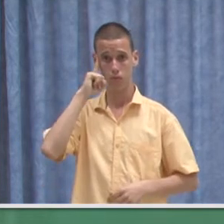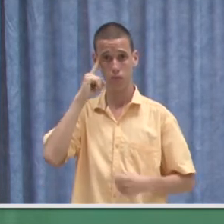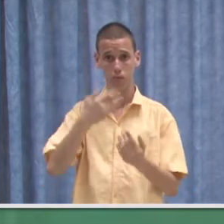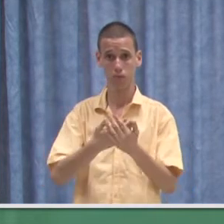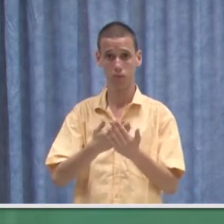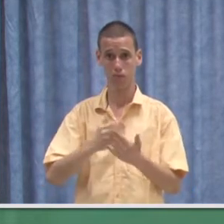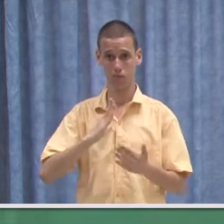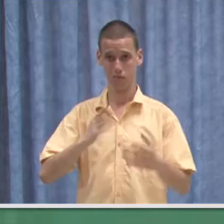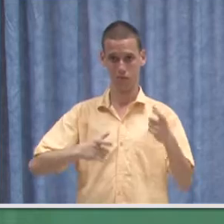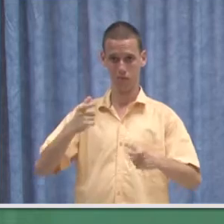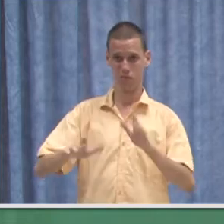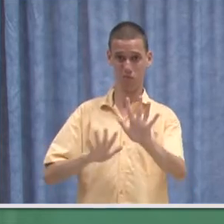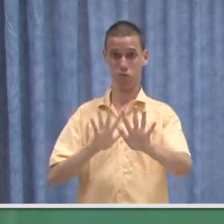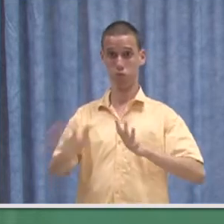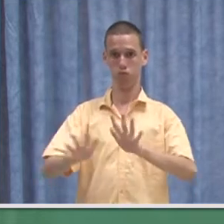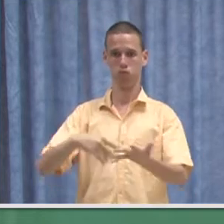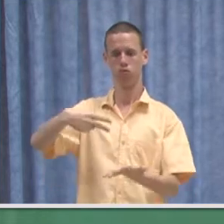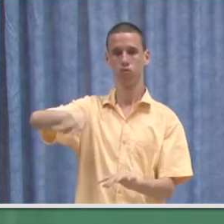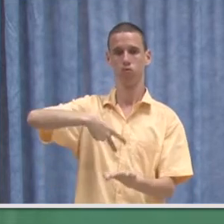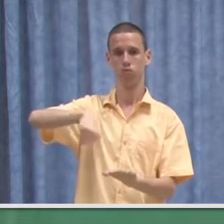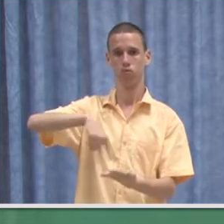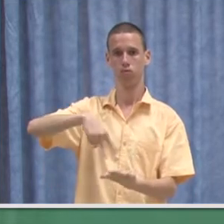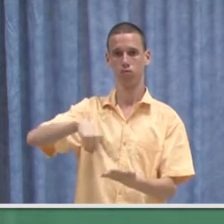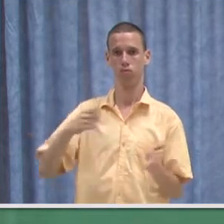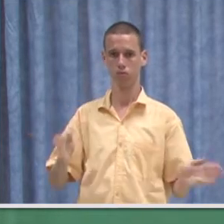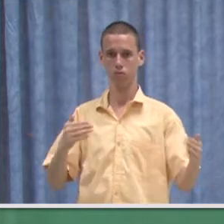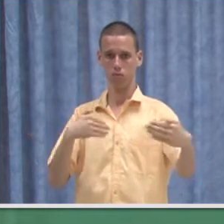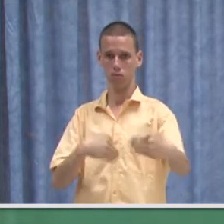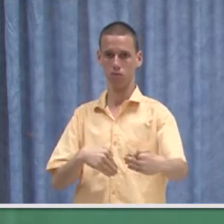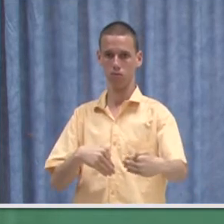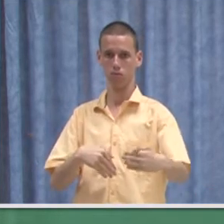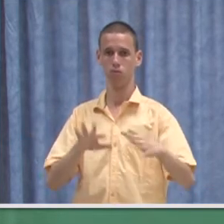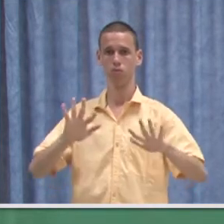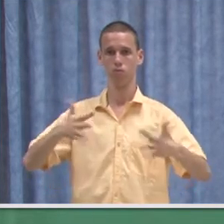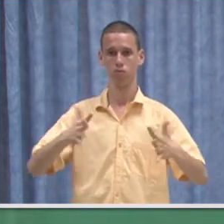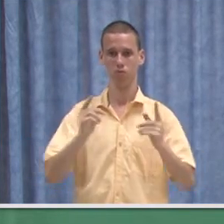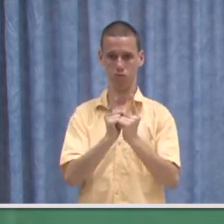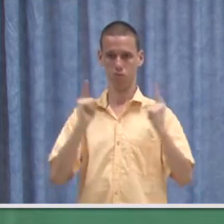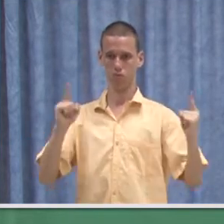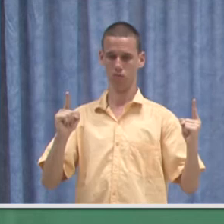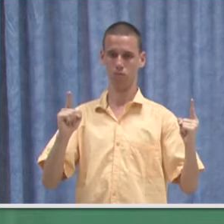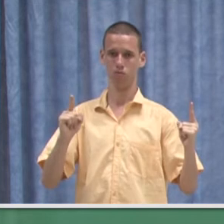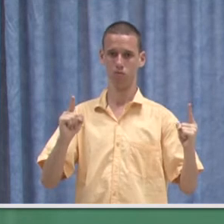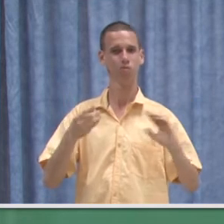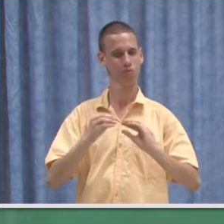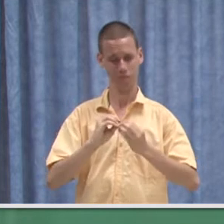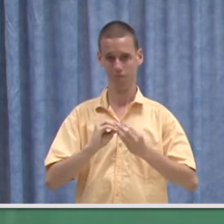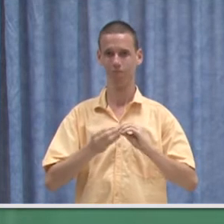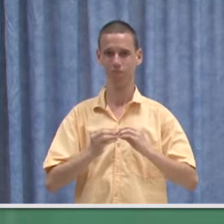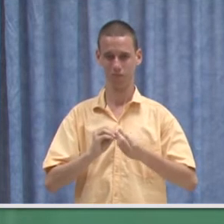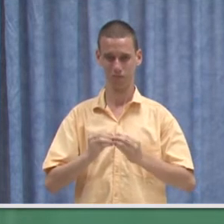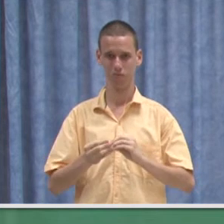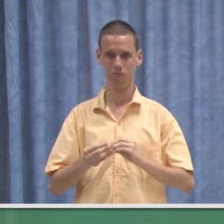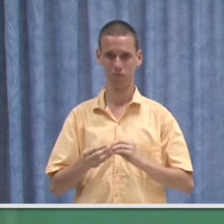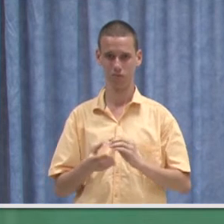ou pas carré. Il n'est pas facile de faire un flow pour observer social distancing. Pas facile. Donc, on fait activité de